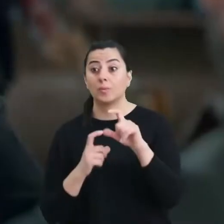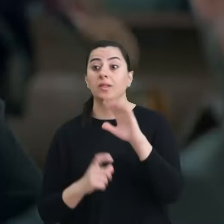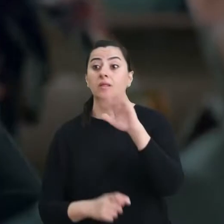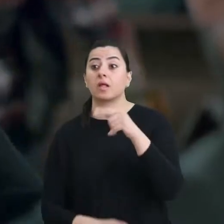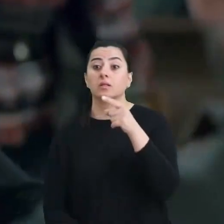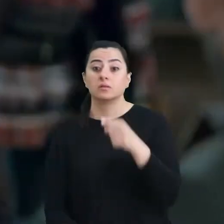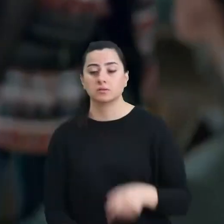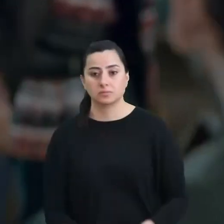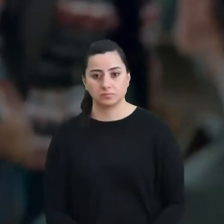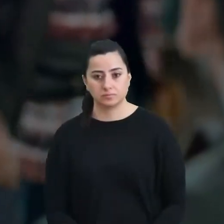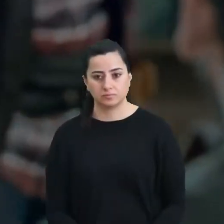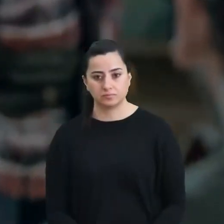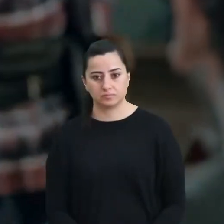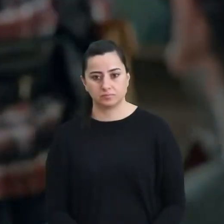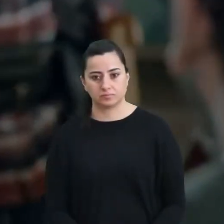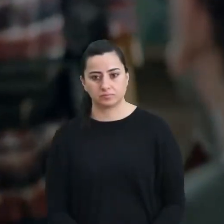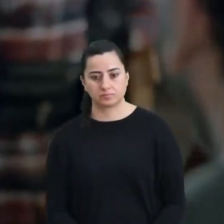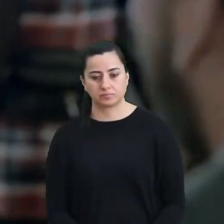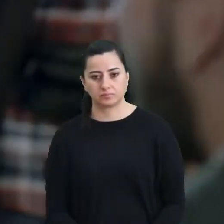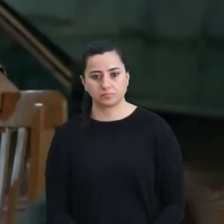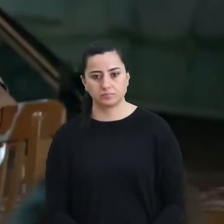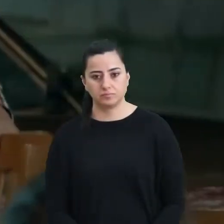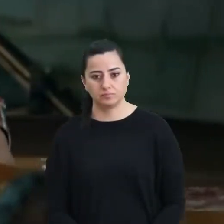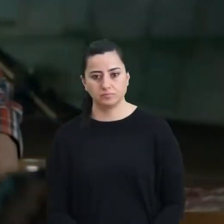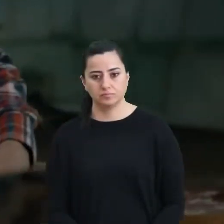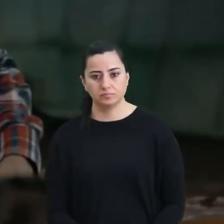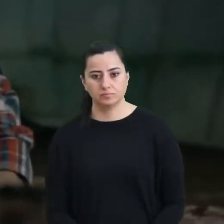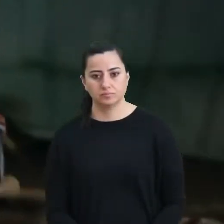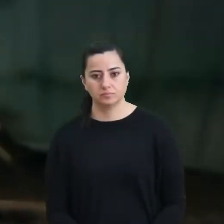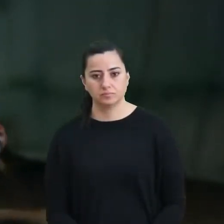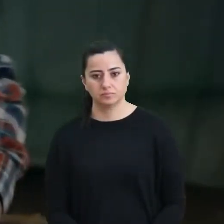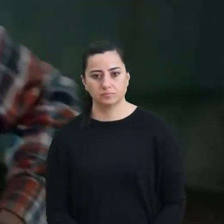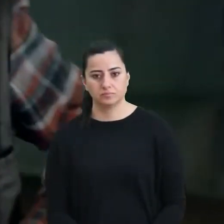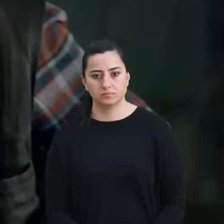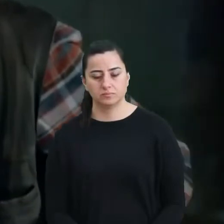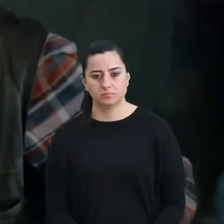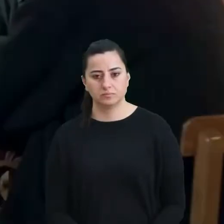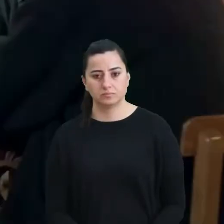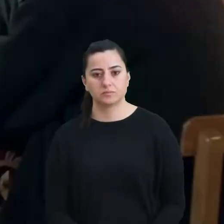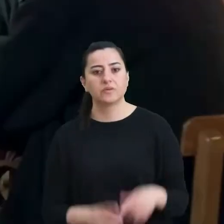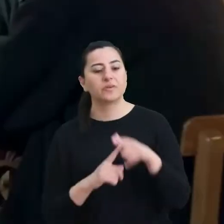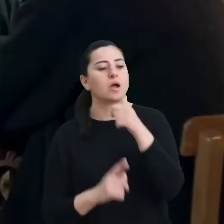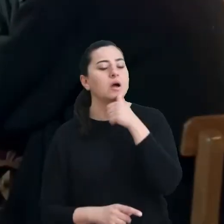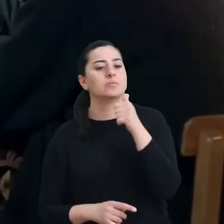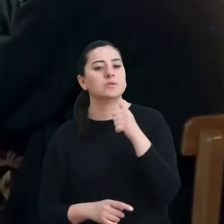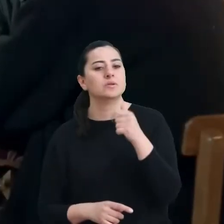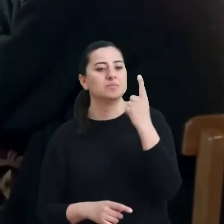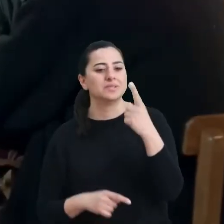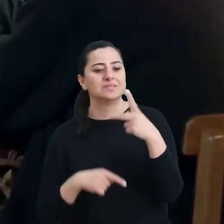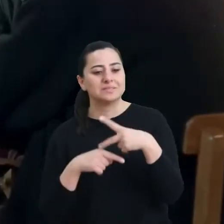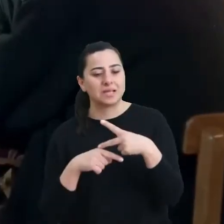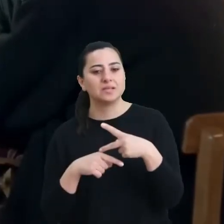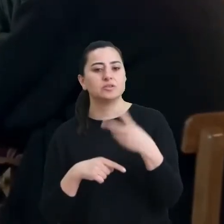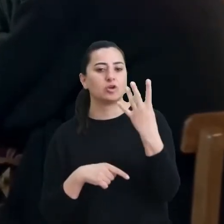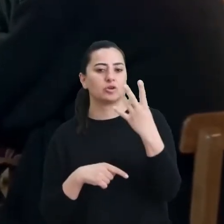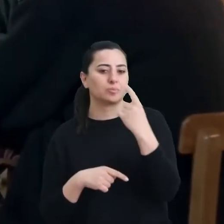Süleyman. Kenardan bir sandalye çekti. Canı sıkkın yanlarına oturdu. Fikri abi, bize bir zehir